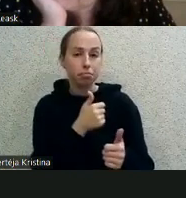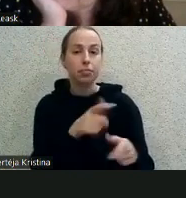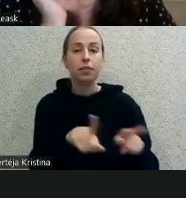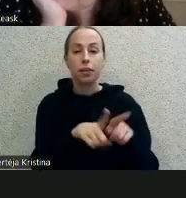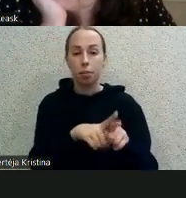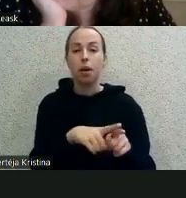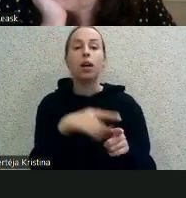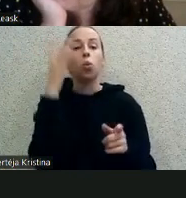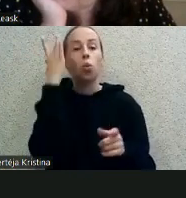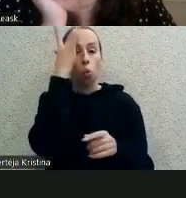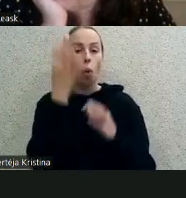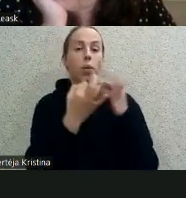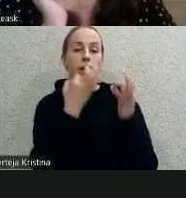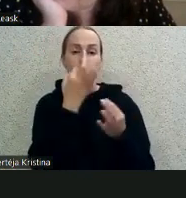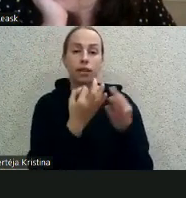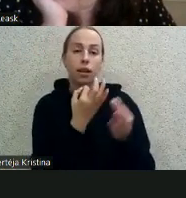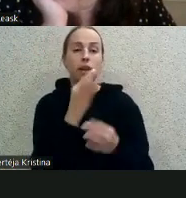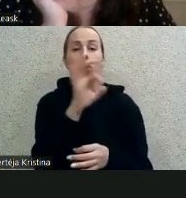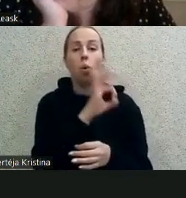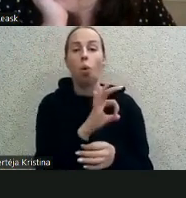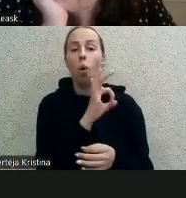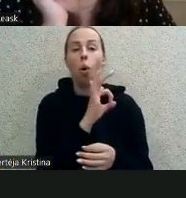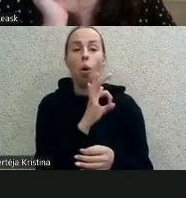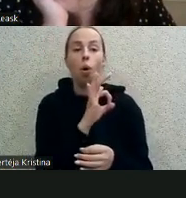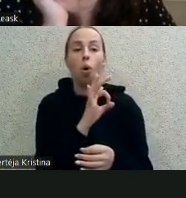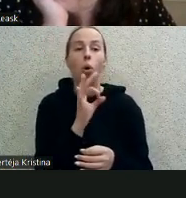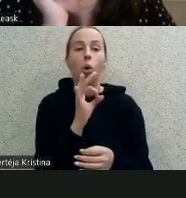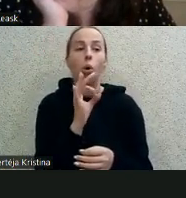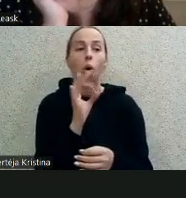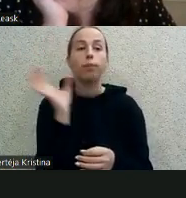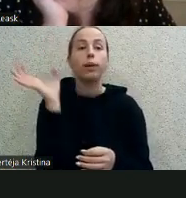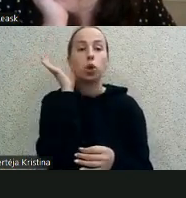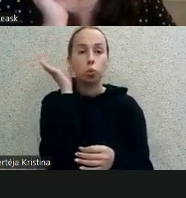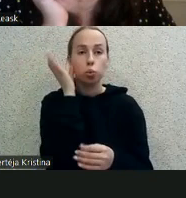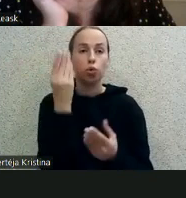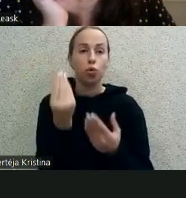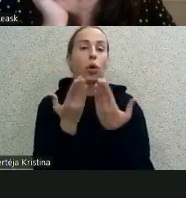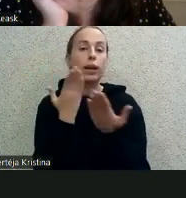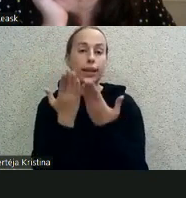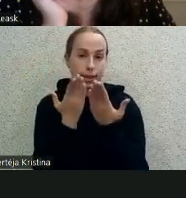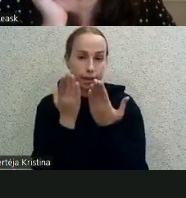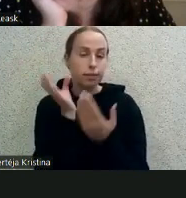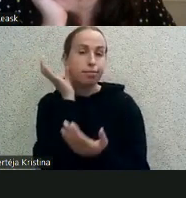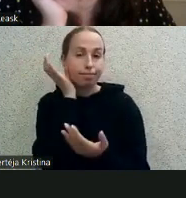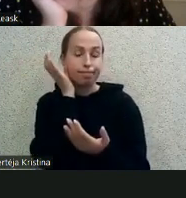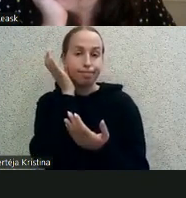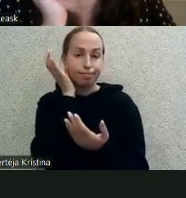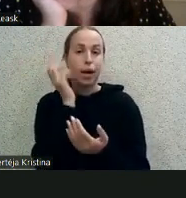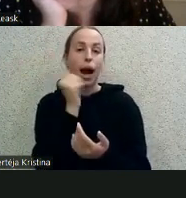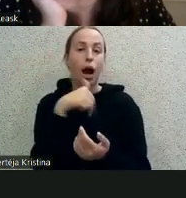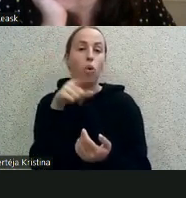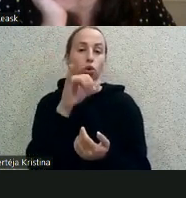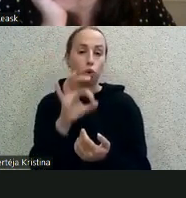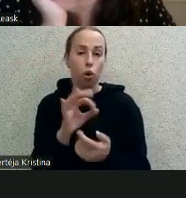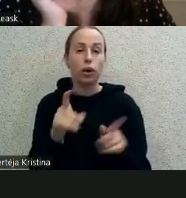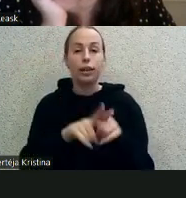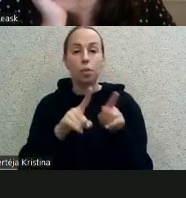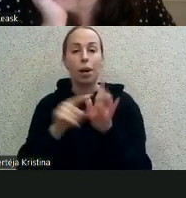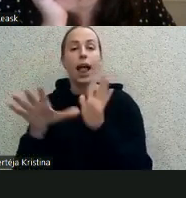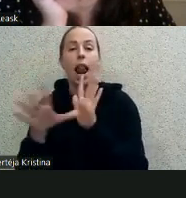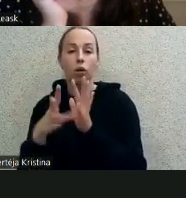išsakytos nuomonės, diskutuota apie audio knygų skaitimą, na, skaitimą, klausimą. Ir elektroninių